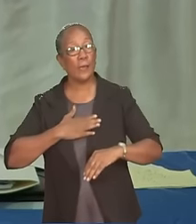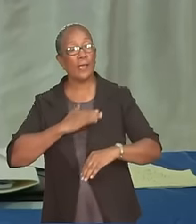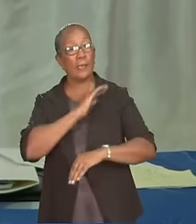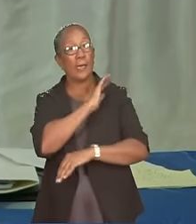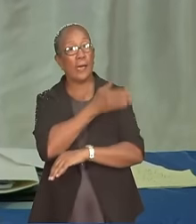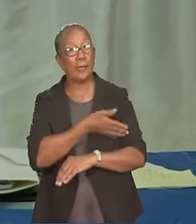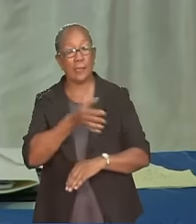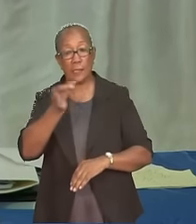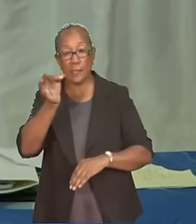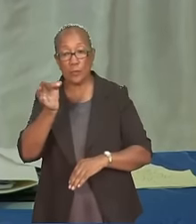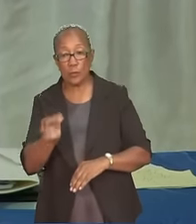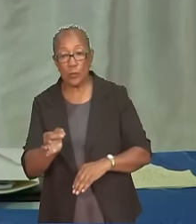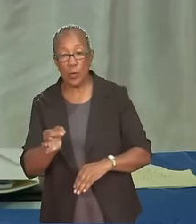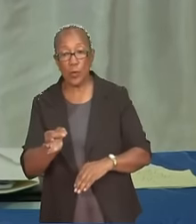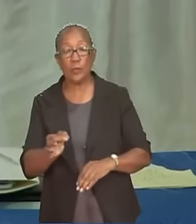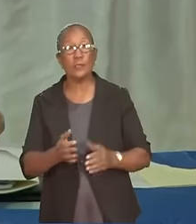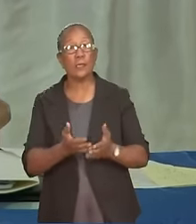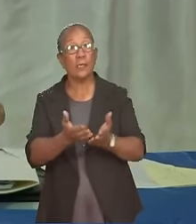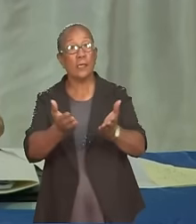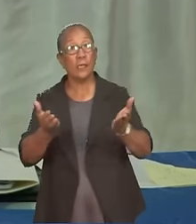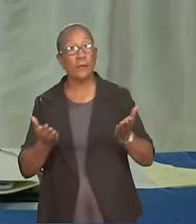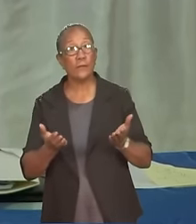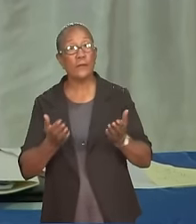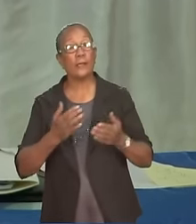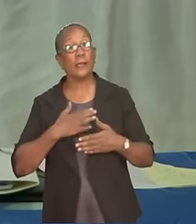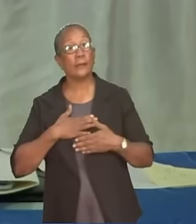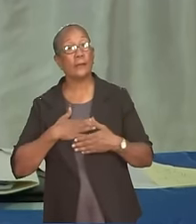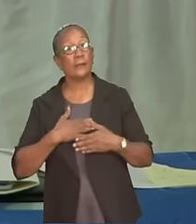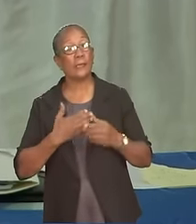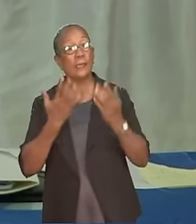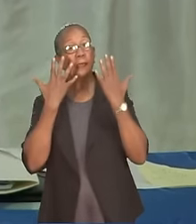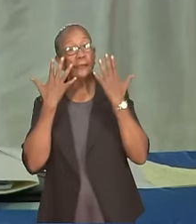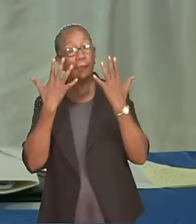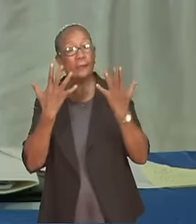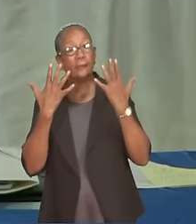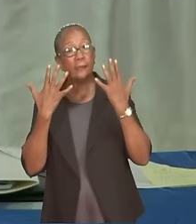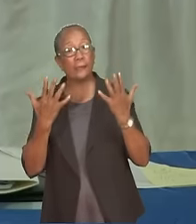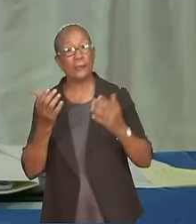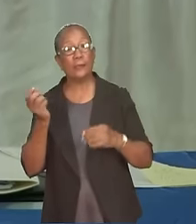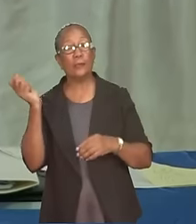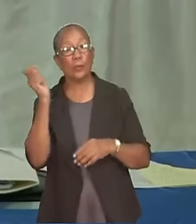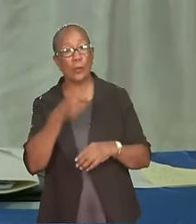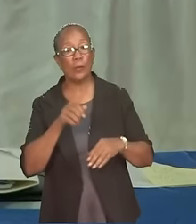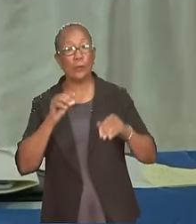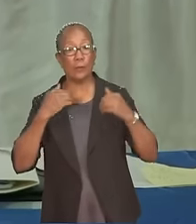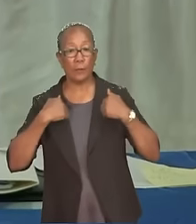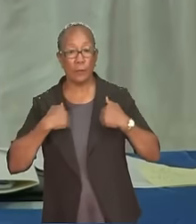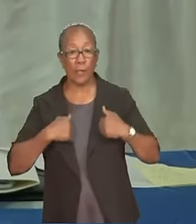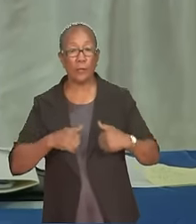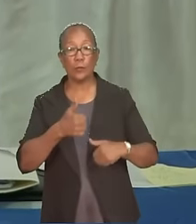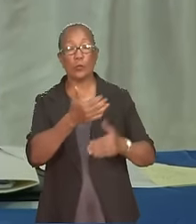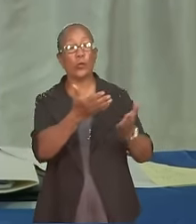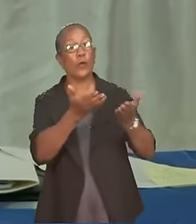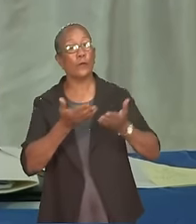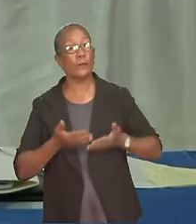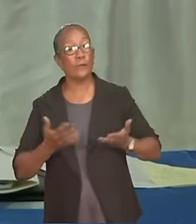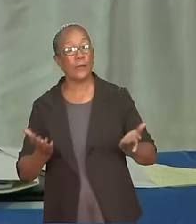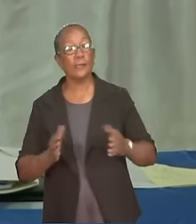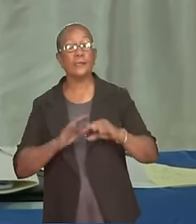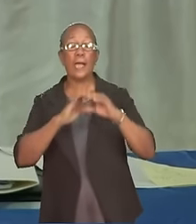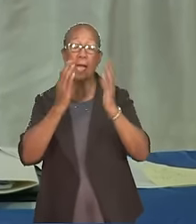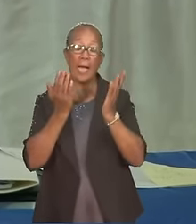gevierd, Lelydorp. En daar zijn ook in de buurt van 10.000 mensen gekomen. Ze hebben allemaal goede ontvangst gehad.